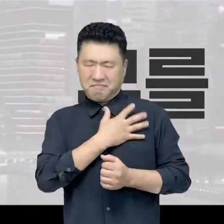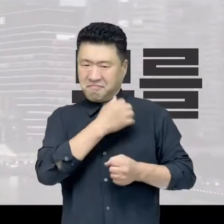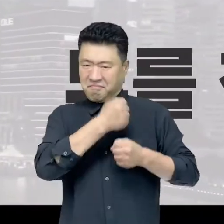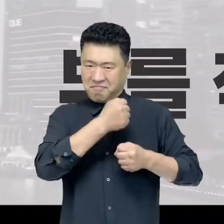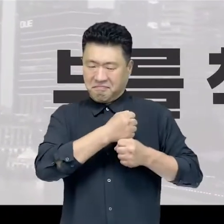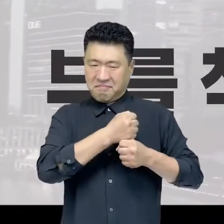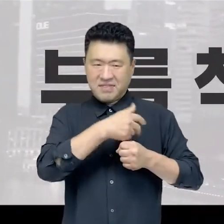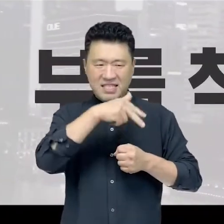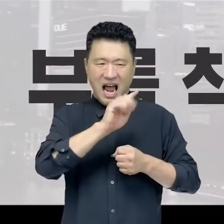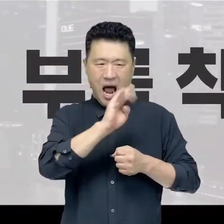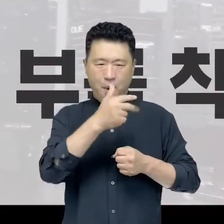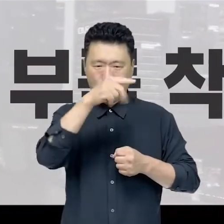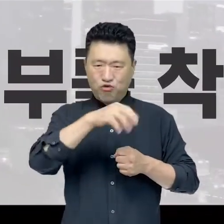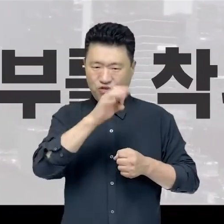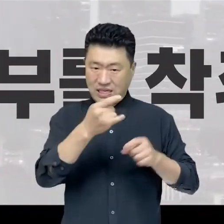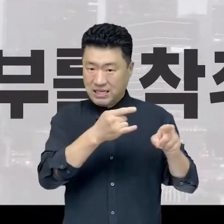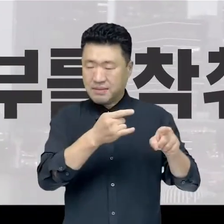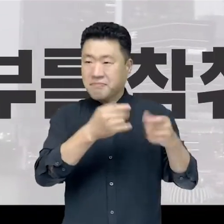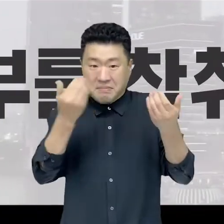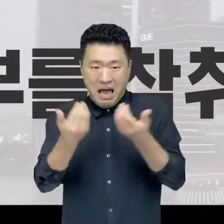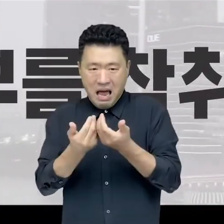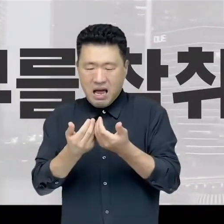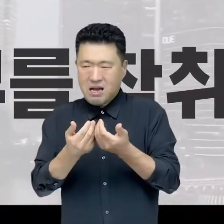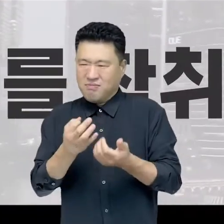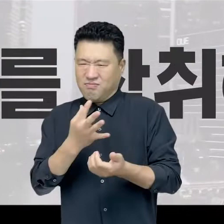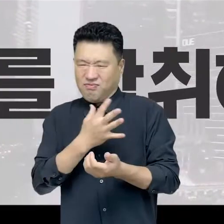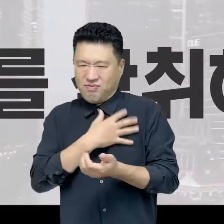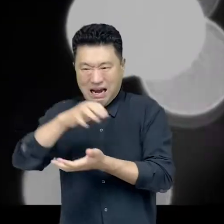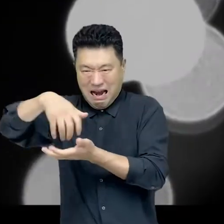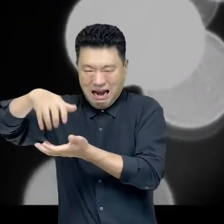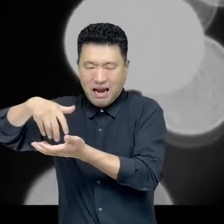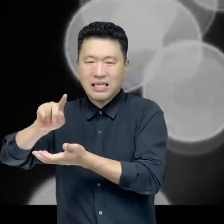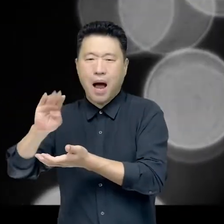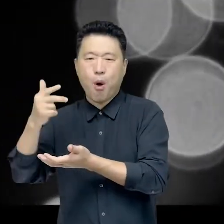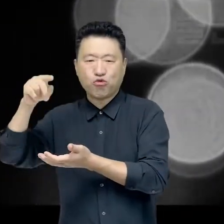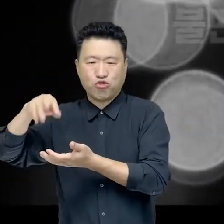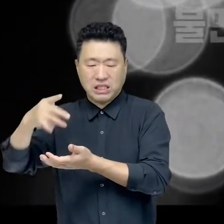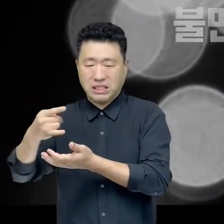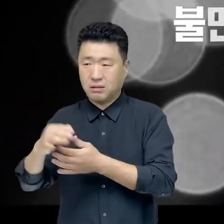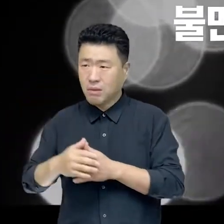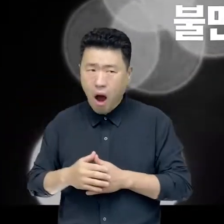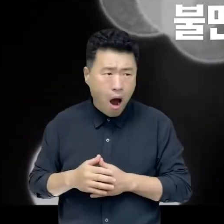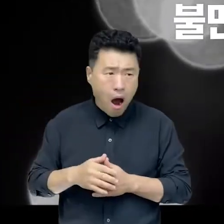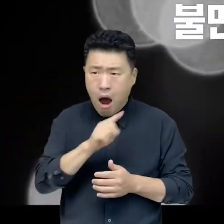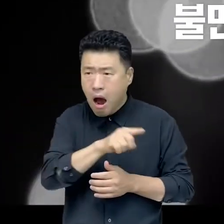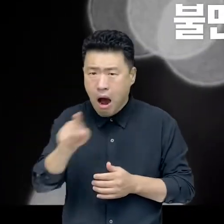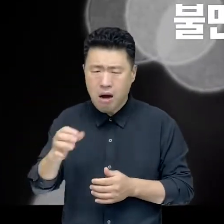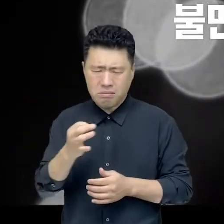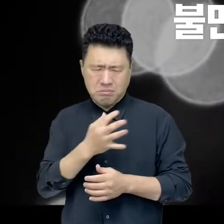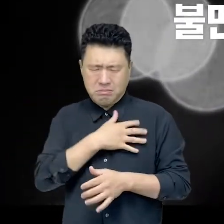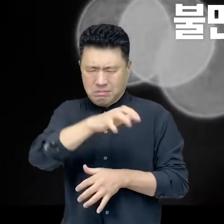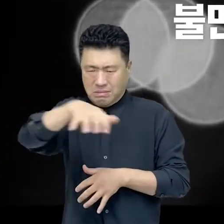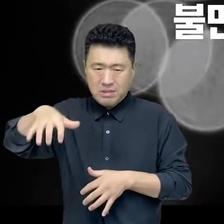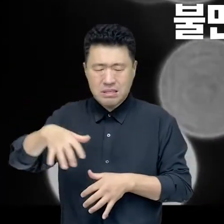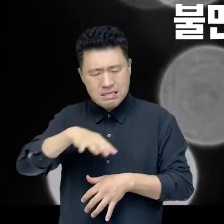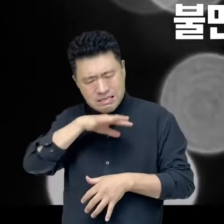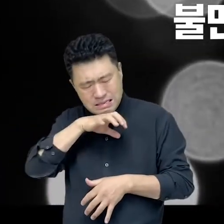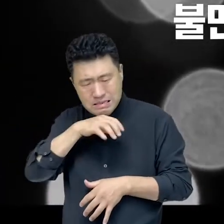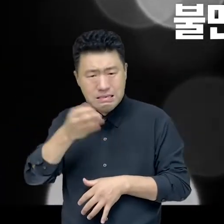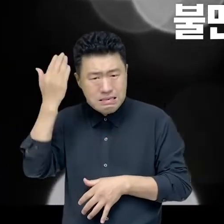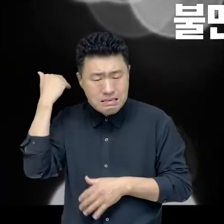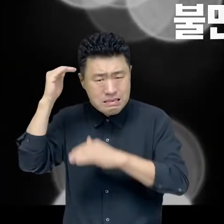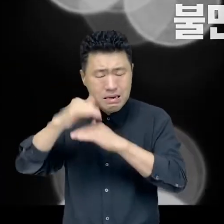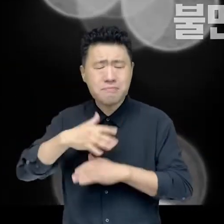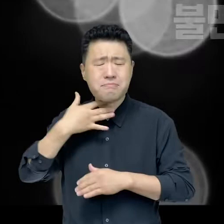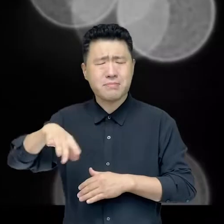부를 창조하는 자본주의 vs 부를 착취하는 자본주의. 오늘날처럼 자본주의가 불만스러웠던